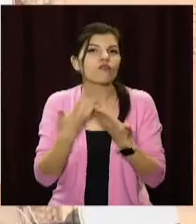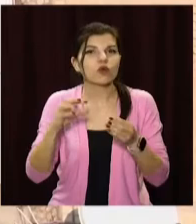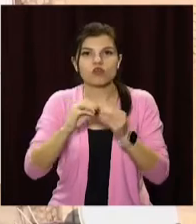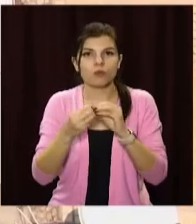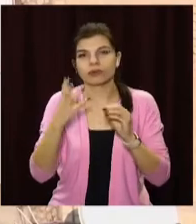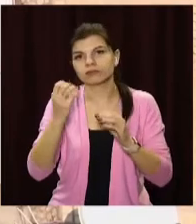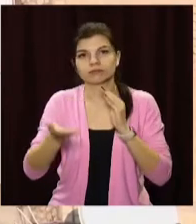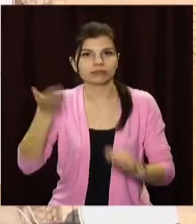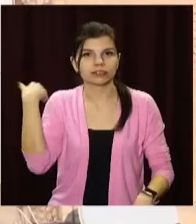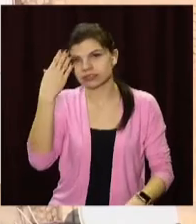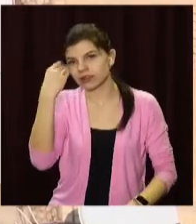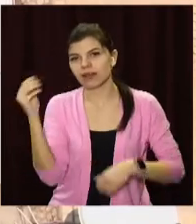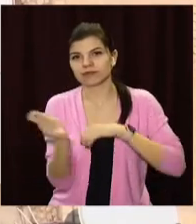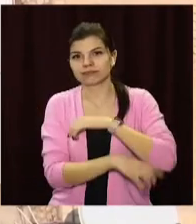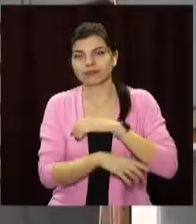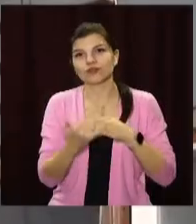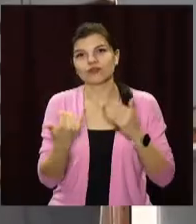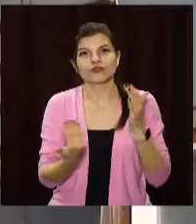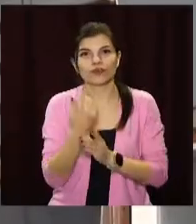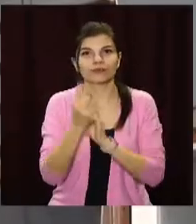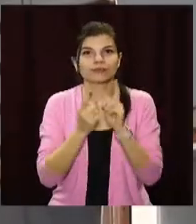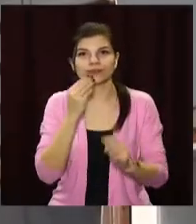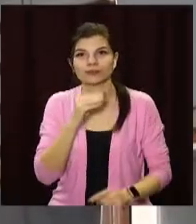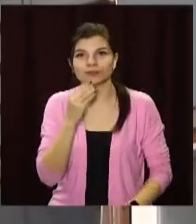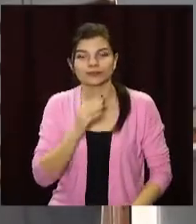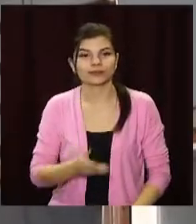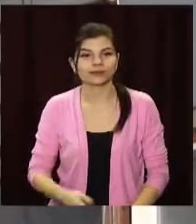в минулому. Вікторія Панченко, Олександр Вернигоров, Open News, телеканал «Відкритий».